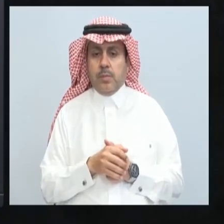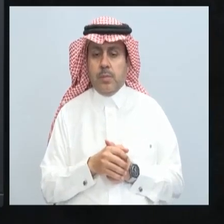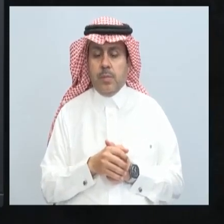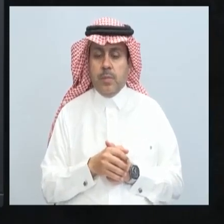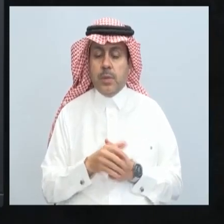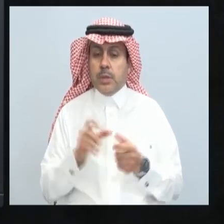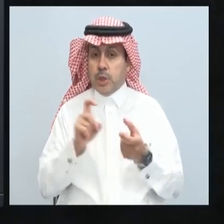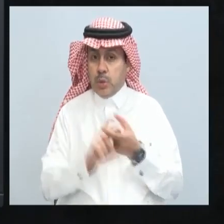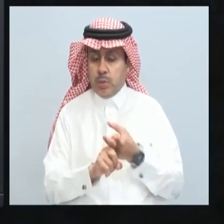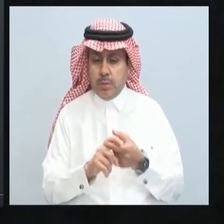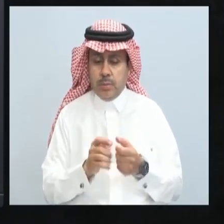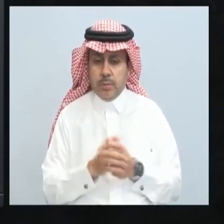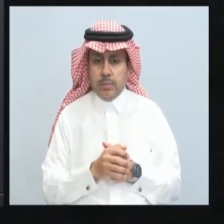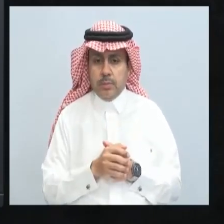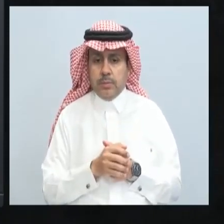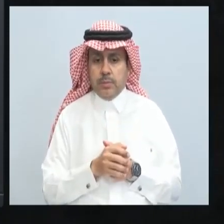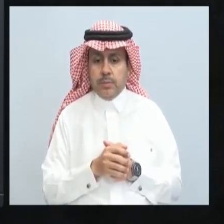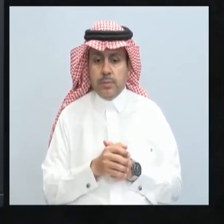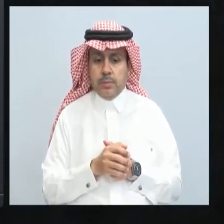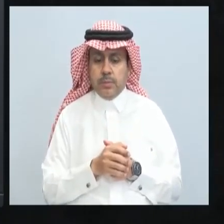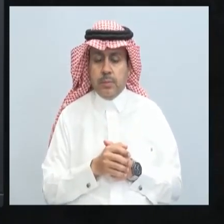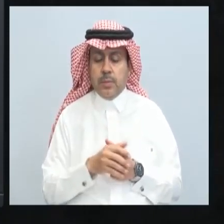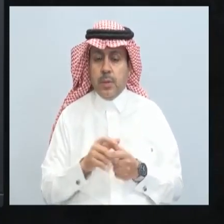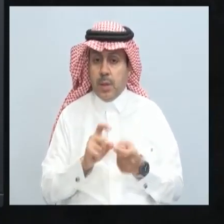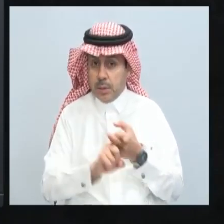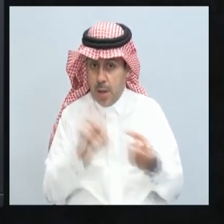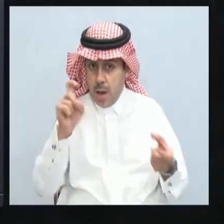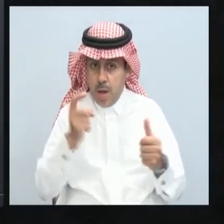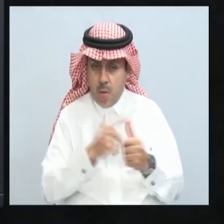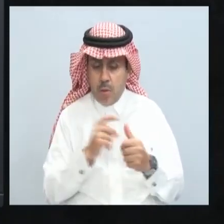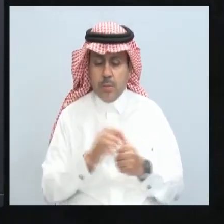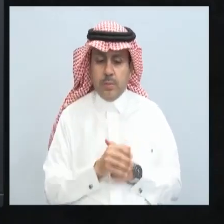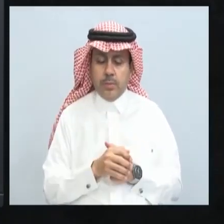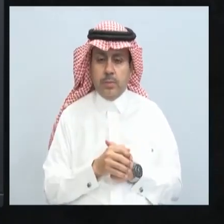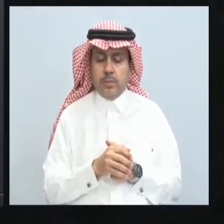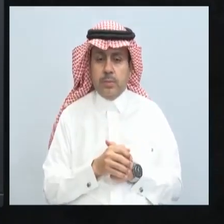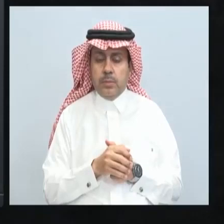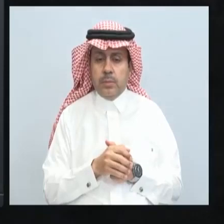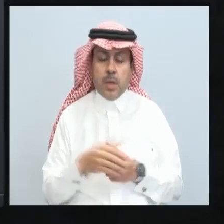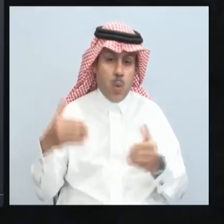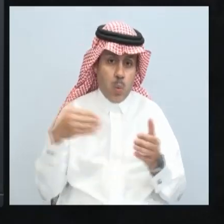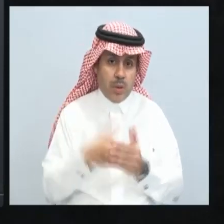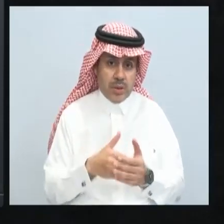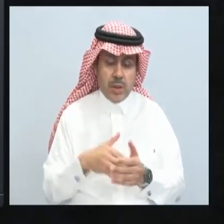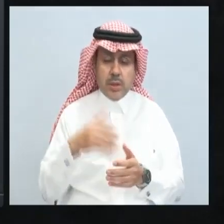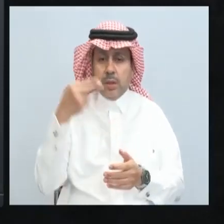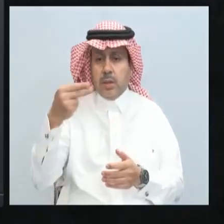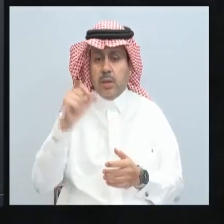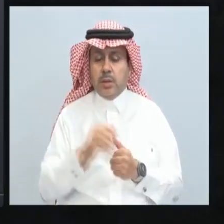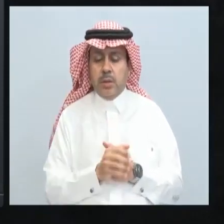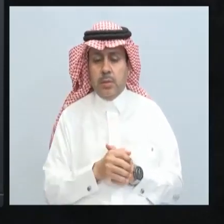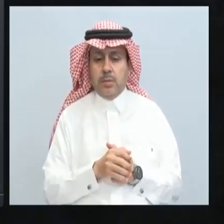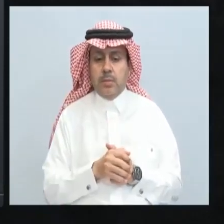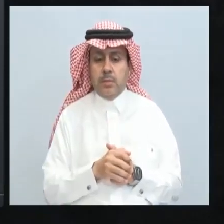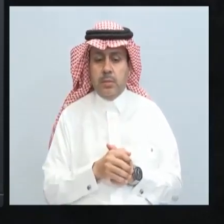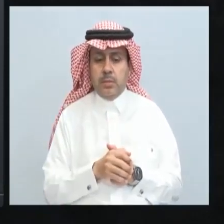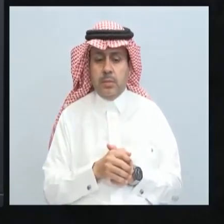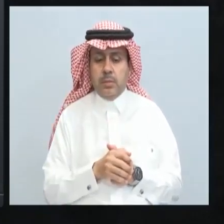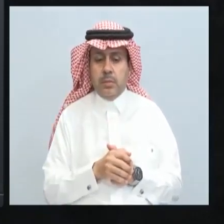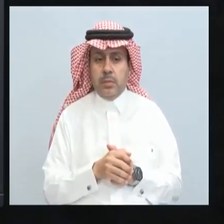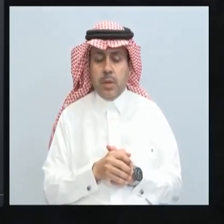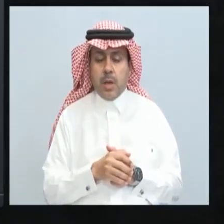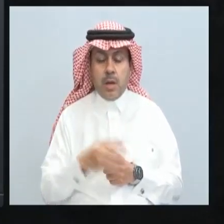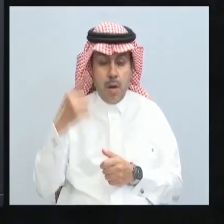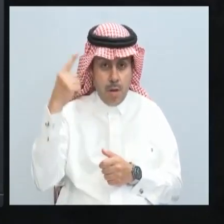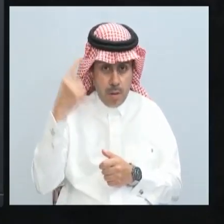زوجتيه اما اذا طلق الاولى من الاختين وانتهت عدتها فله ان ينكح اختها لان